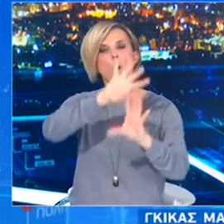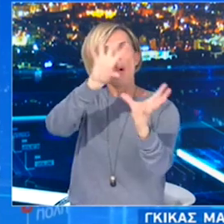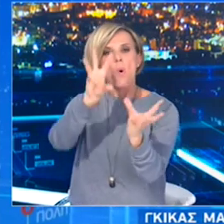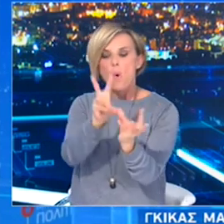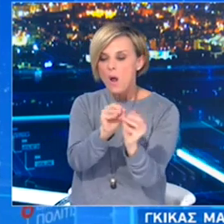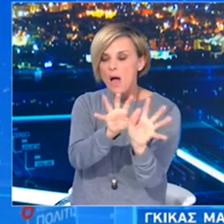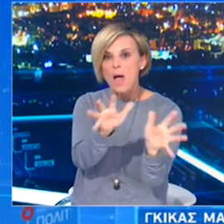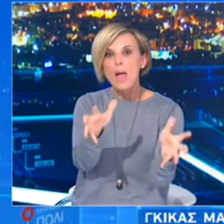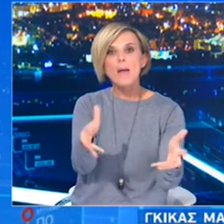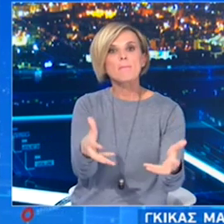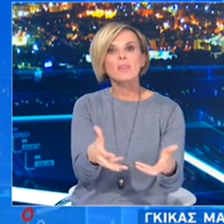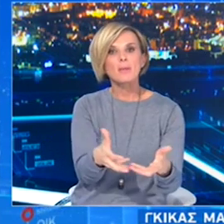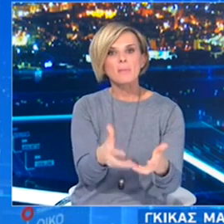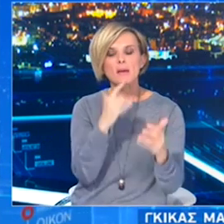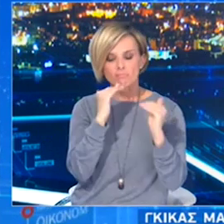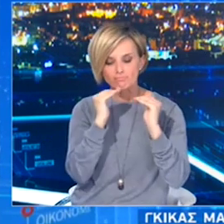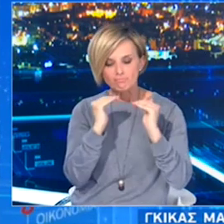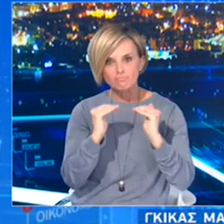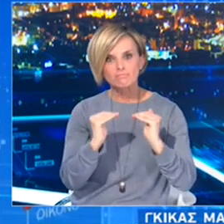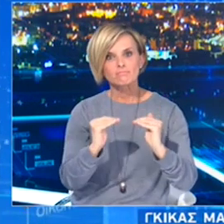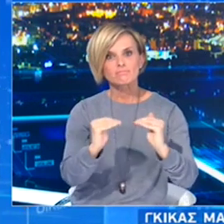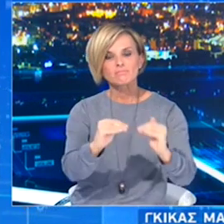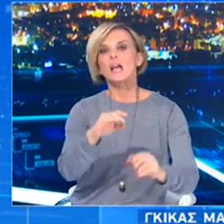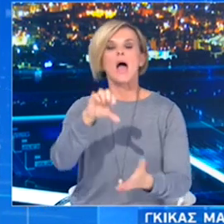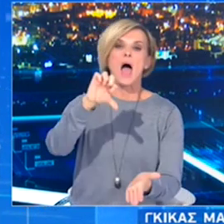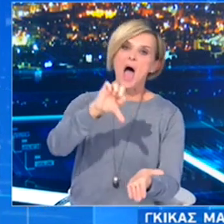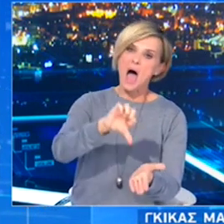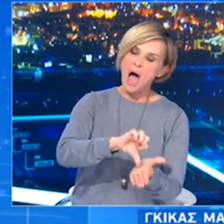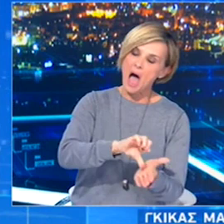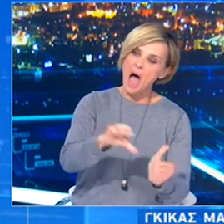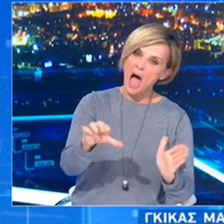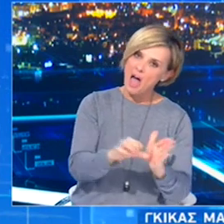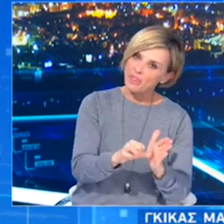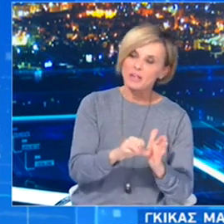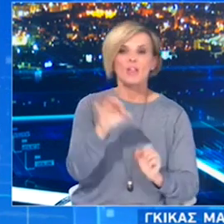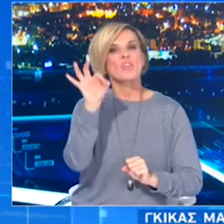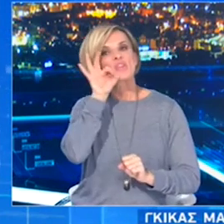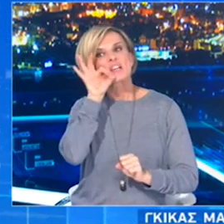καμπύλες, η επιδημιολογική συρρήχνωση στα αστικά κέντρα της Αθήνας και της Θεσσαλονίκης